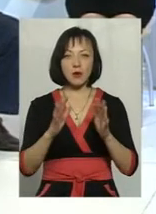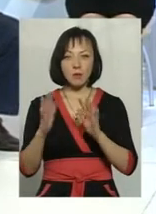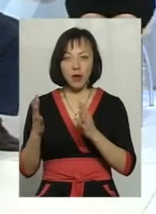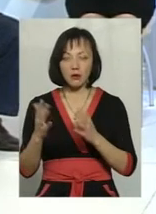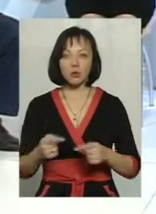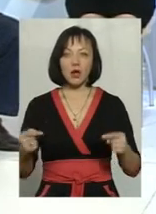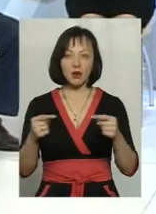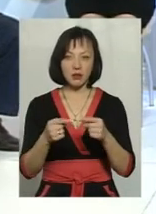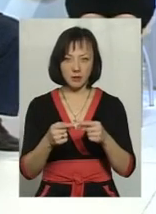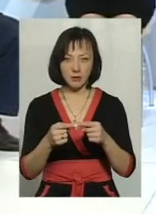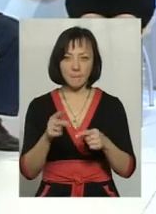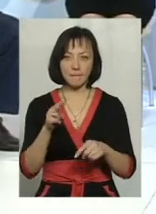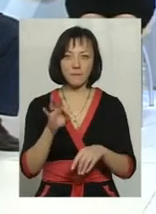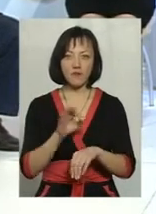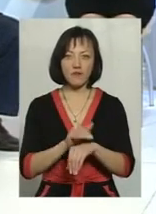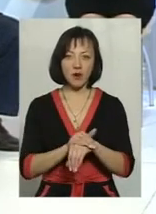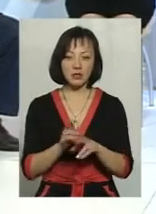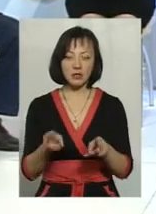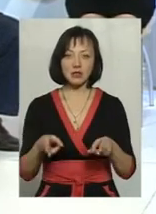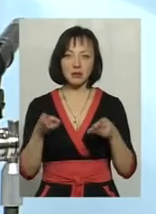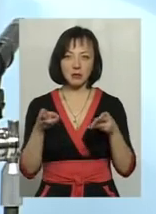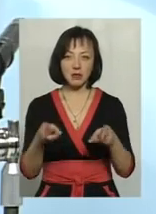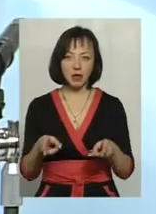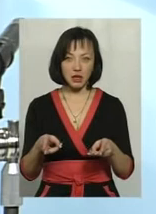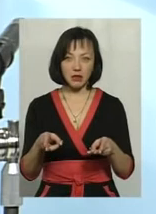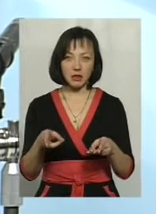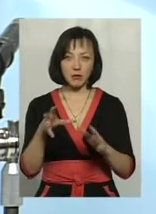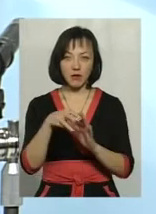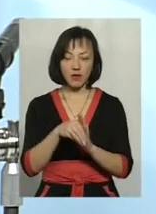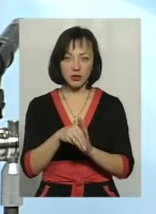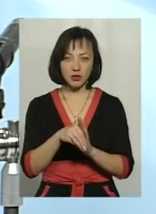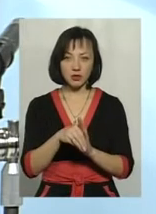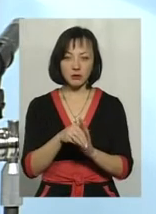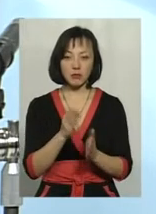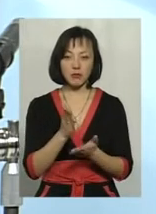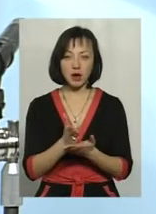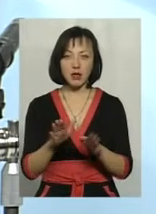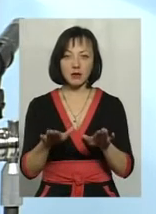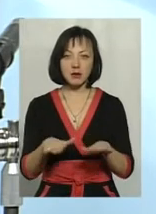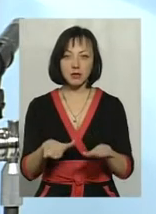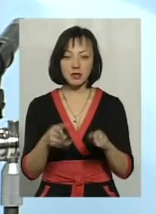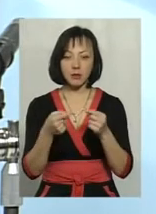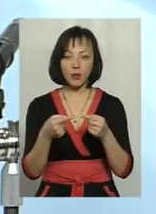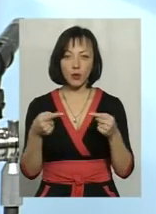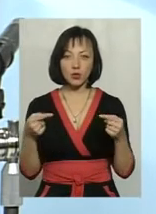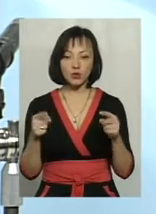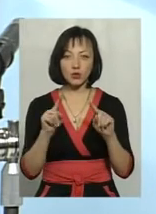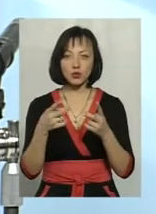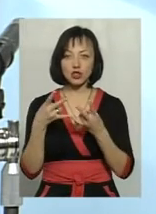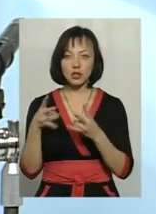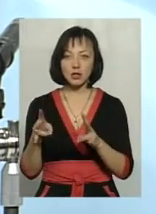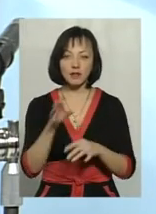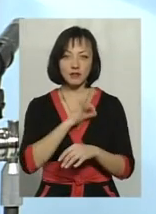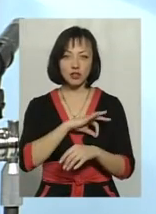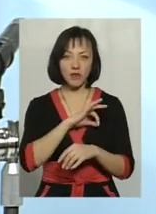якраз по фактах кримінальних проваджень, має місце продукція, яка вкрай шкідлива для